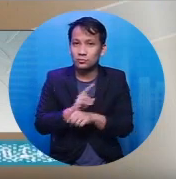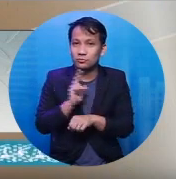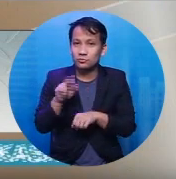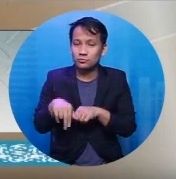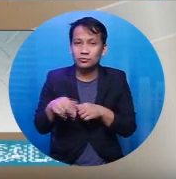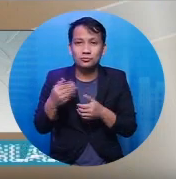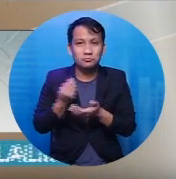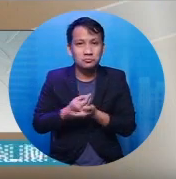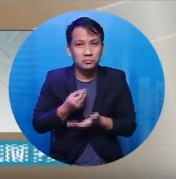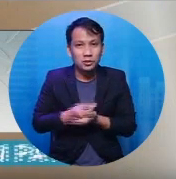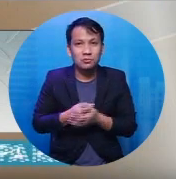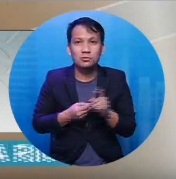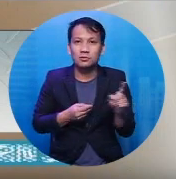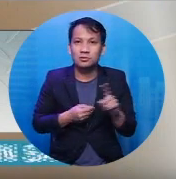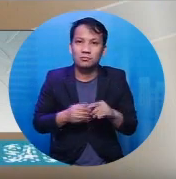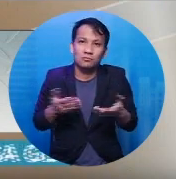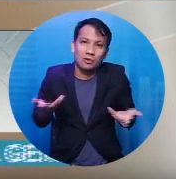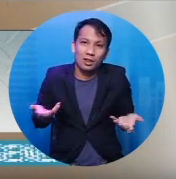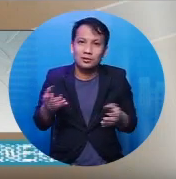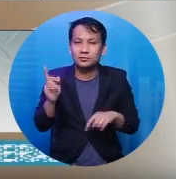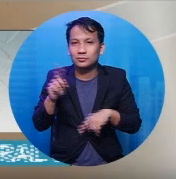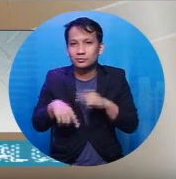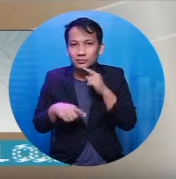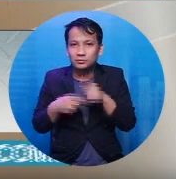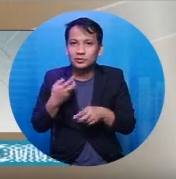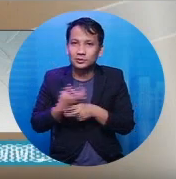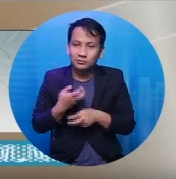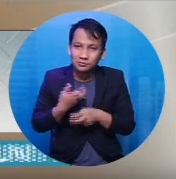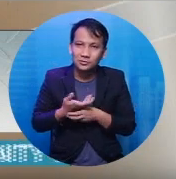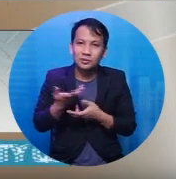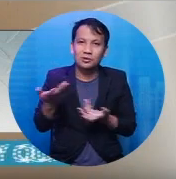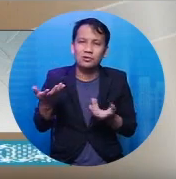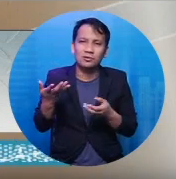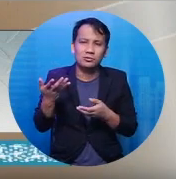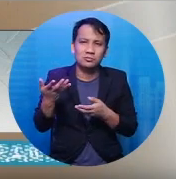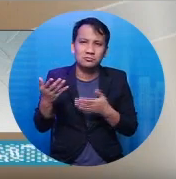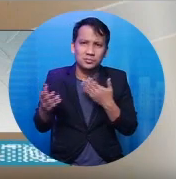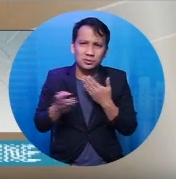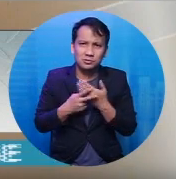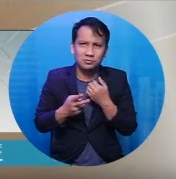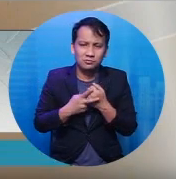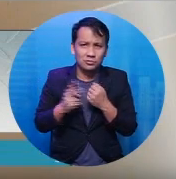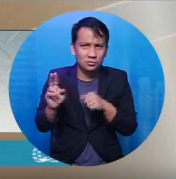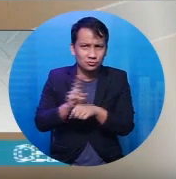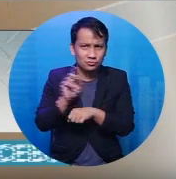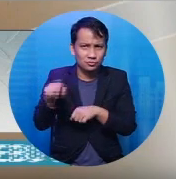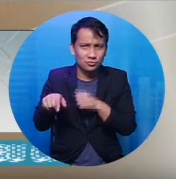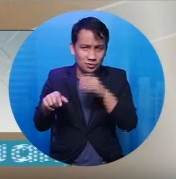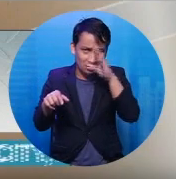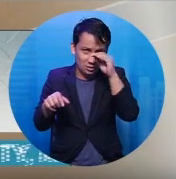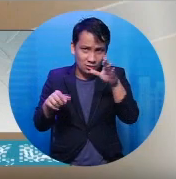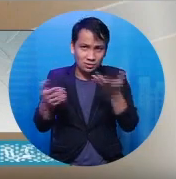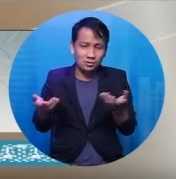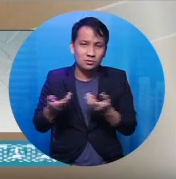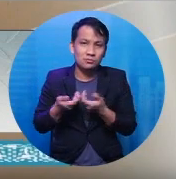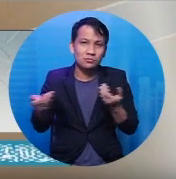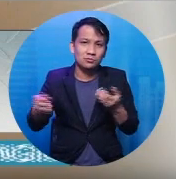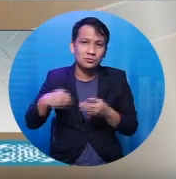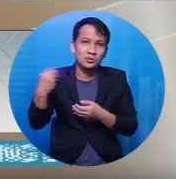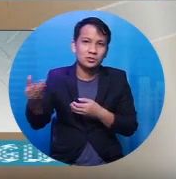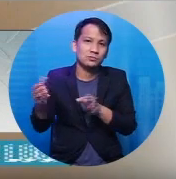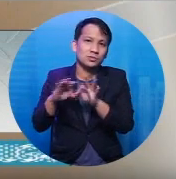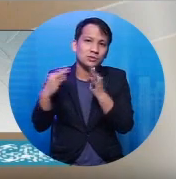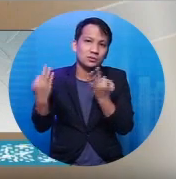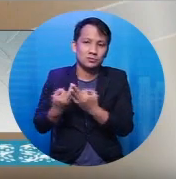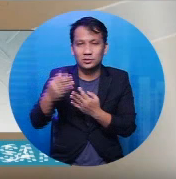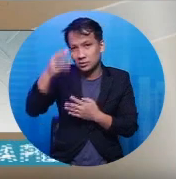pera mo dahil wala lang, gusto mo eh, dahil pinaghirapan mo naman yan. Imbis ang mga lalaki, pibigay mo na lang po sa mga kamag-anak,